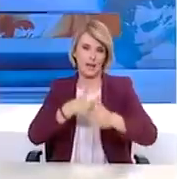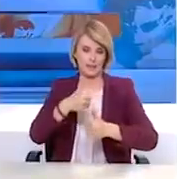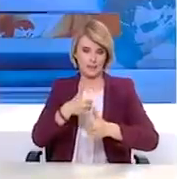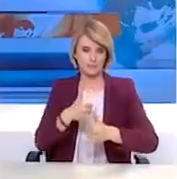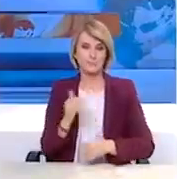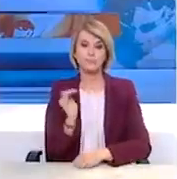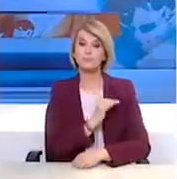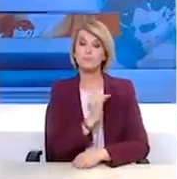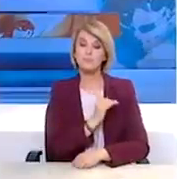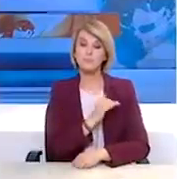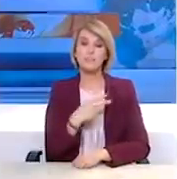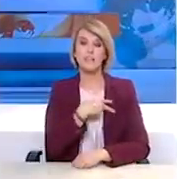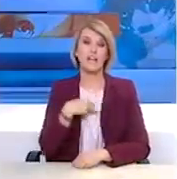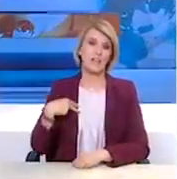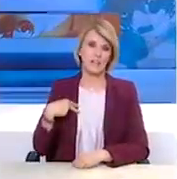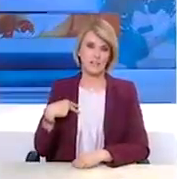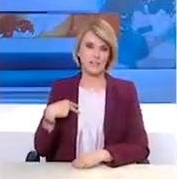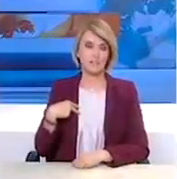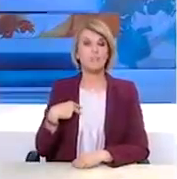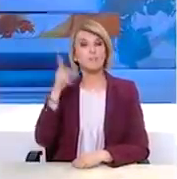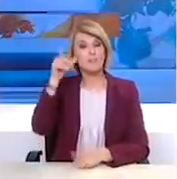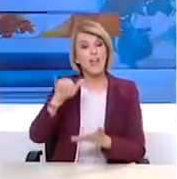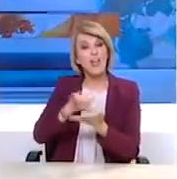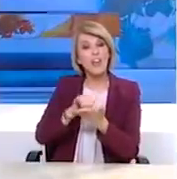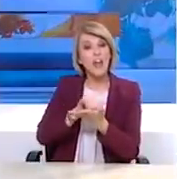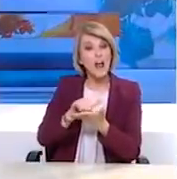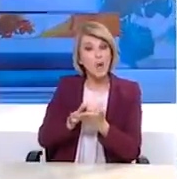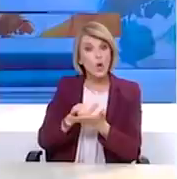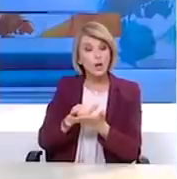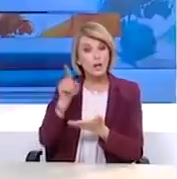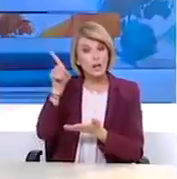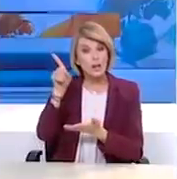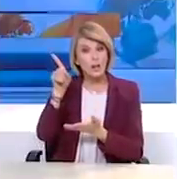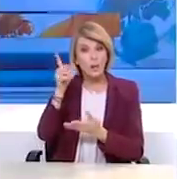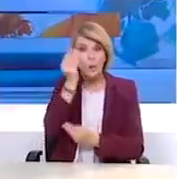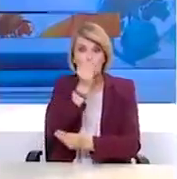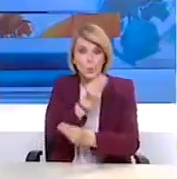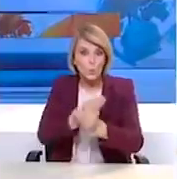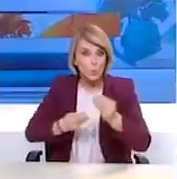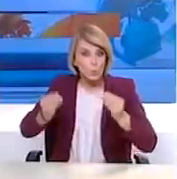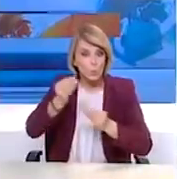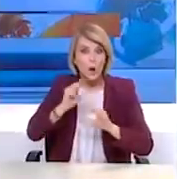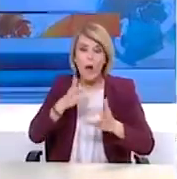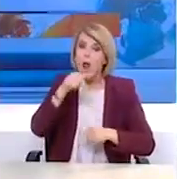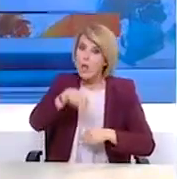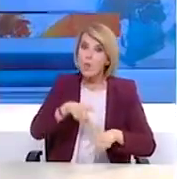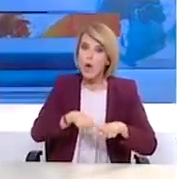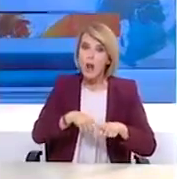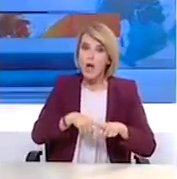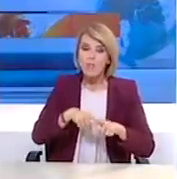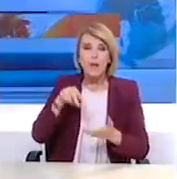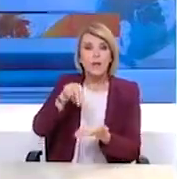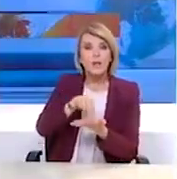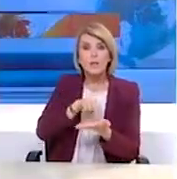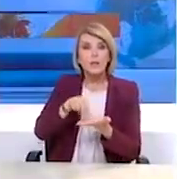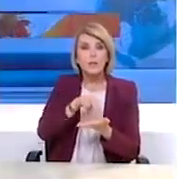θυμίζοντας γειτονιές της Νέας Υόρκης όπως το Queens και το Brooklyn, ο οικισμός των Ρωμά στη Λάρισα ξυπνά έντονες ανησυχίες και στη χώρα μας λόγω των